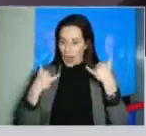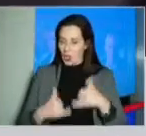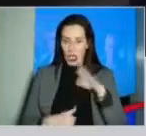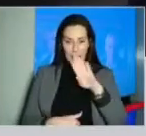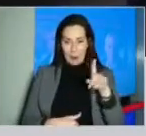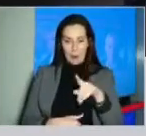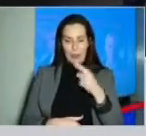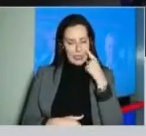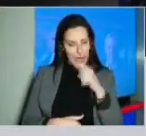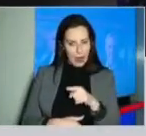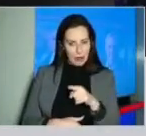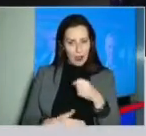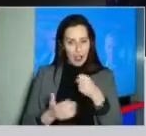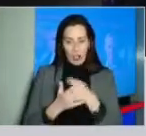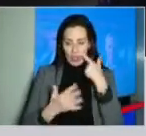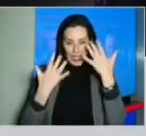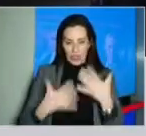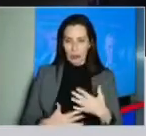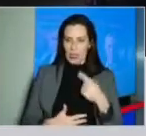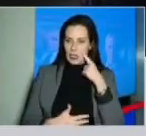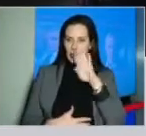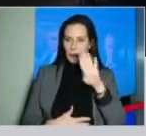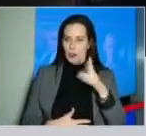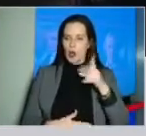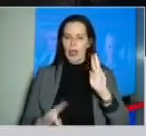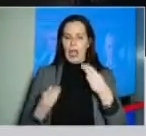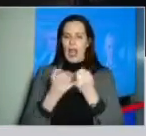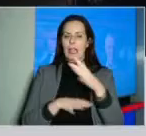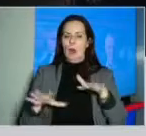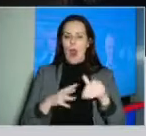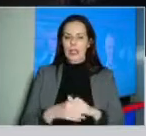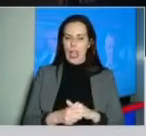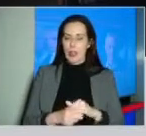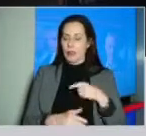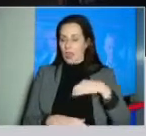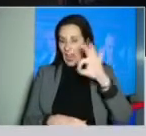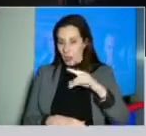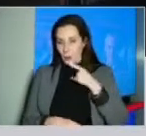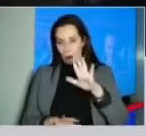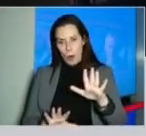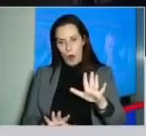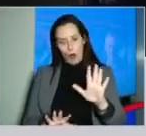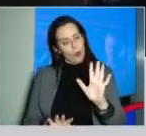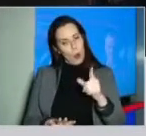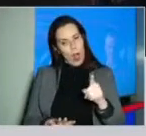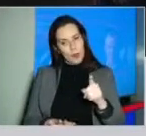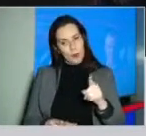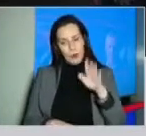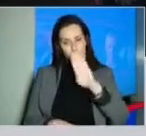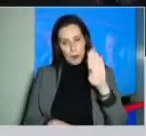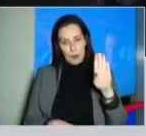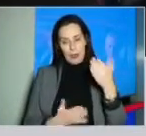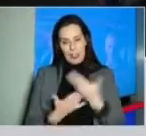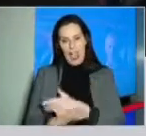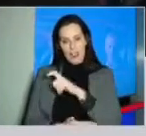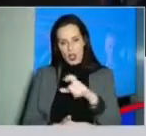לנתניהו עושה רושם, שוב, עד שנראה את הסקרים הערב, נראה שיהיה יותר קל להקים קואליציה. אני עדיין אומרת, בואו לא נפסול, כי נתניהו עם כתב